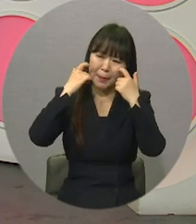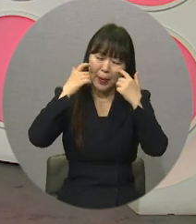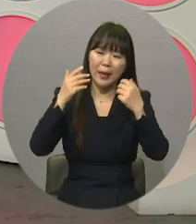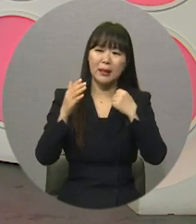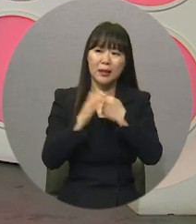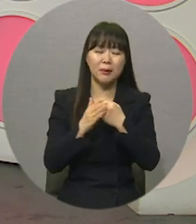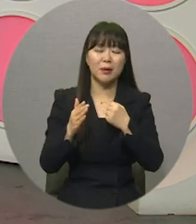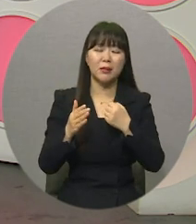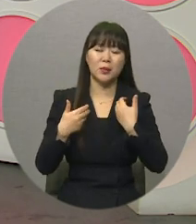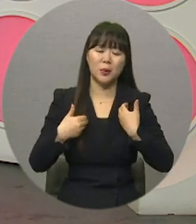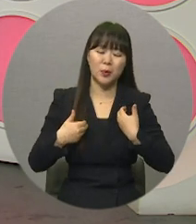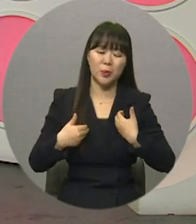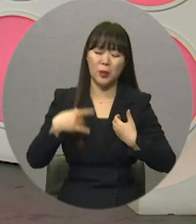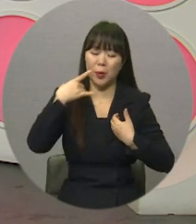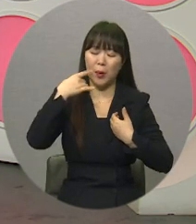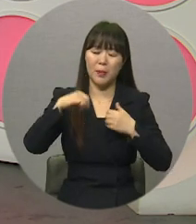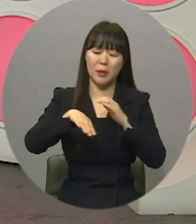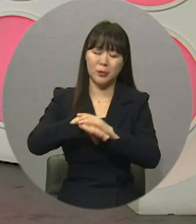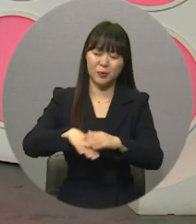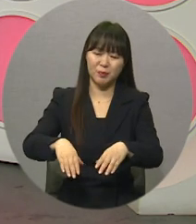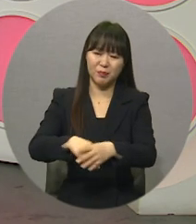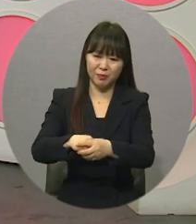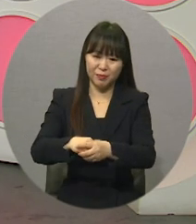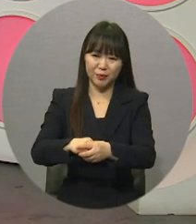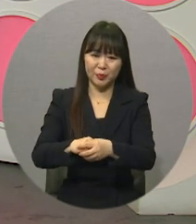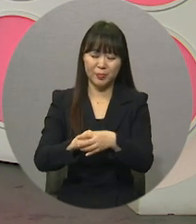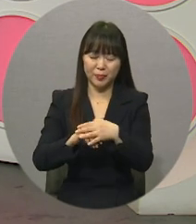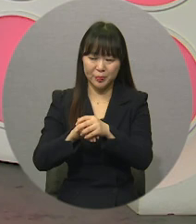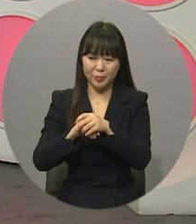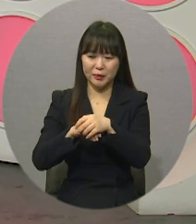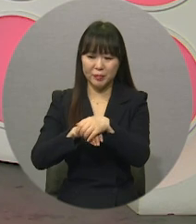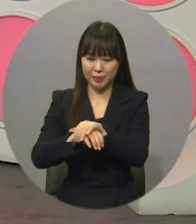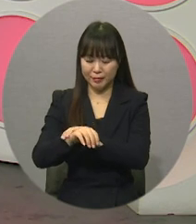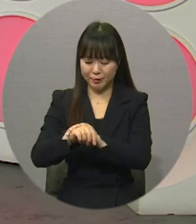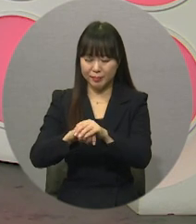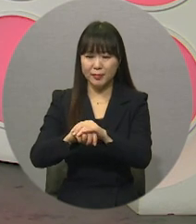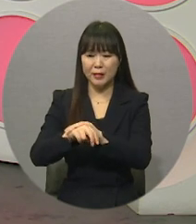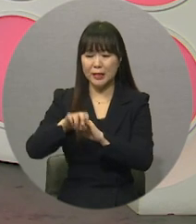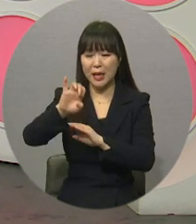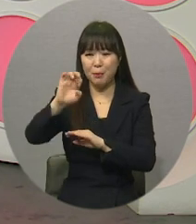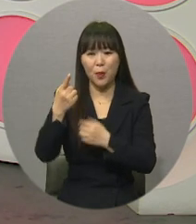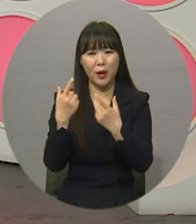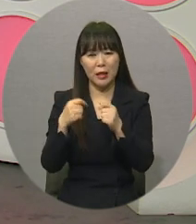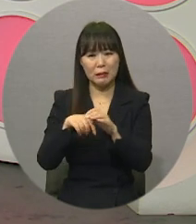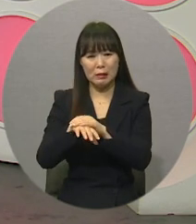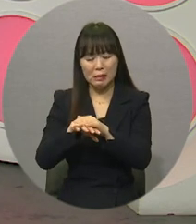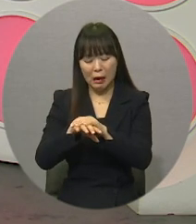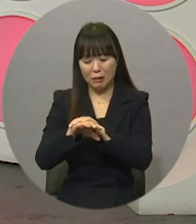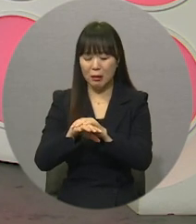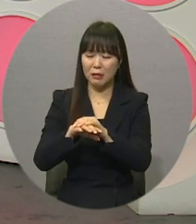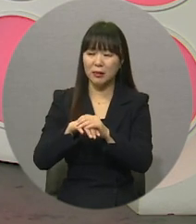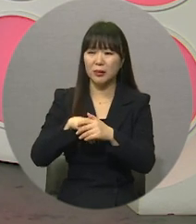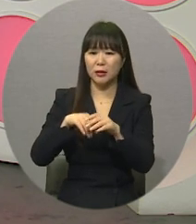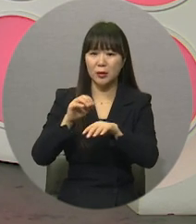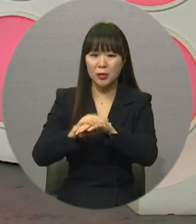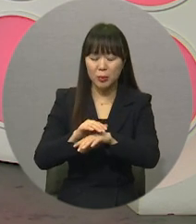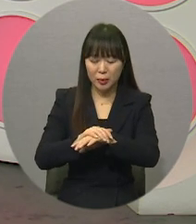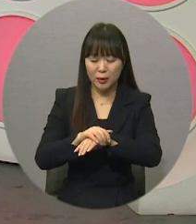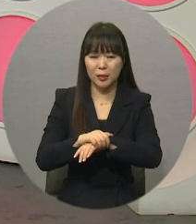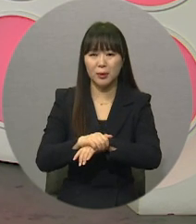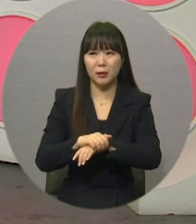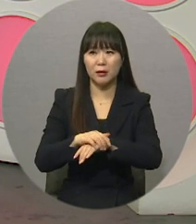말없이 엄마의 손을 잡았습니다. 사포처럼 거친 엄마의 손을 왜